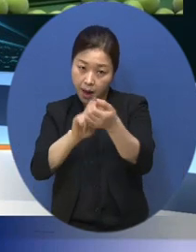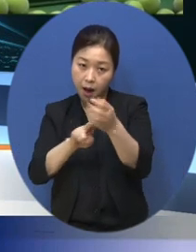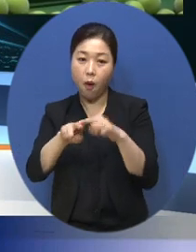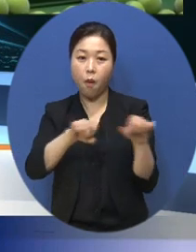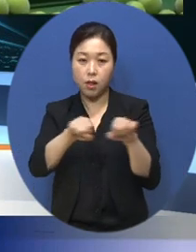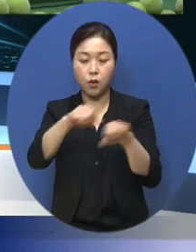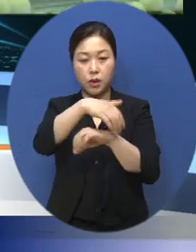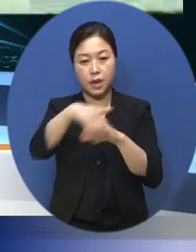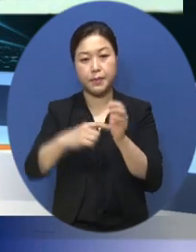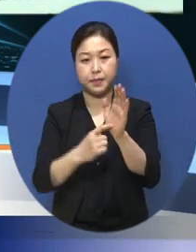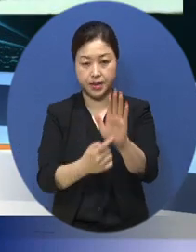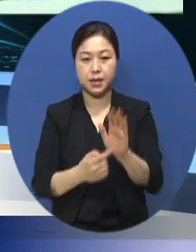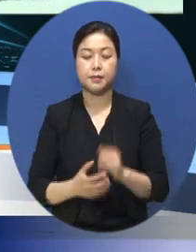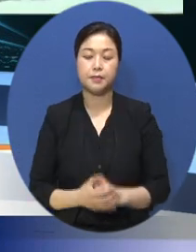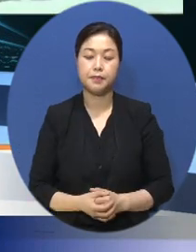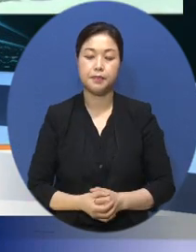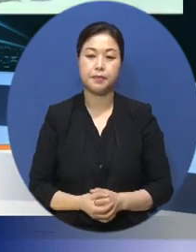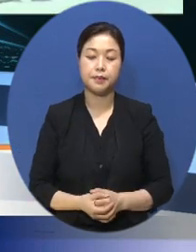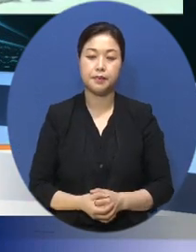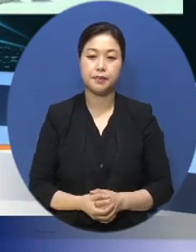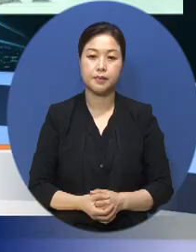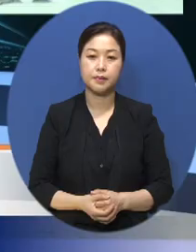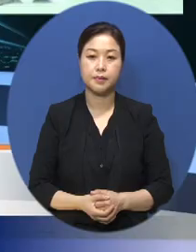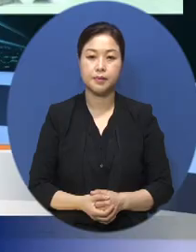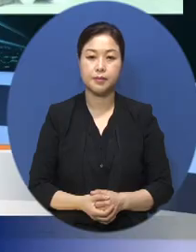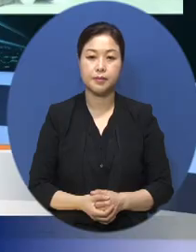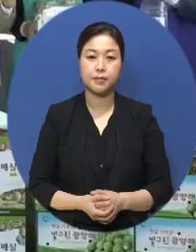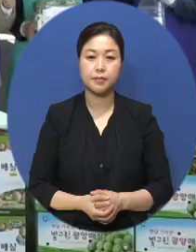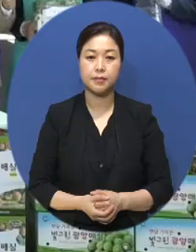계획을 밝혔습니다. 이영춘 기자가 보도합니다.